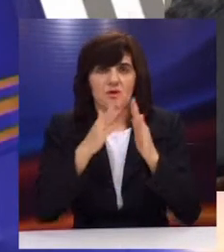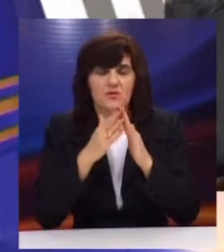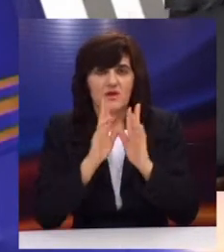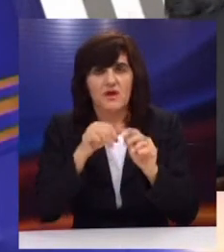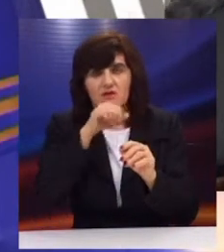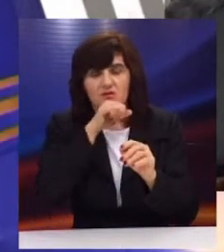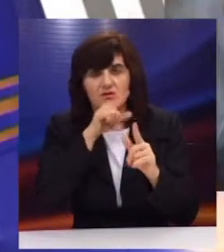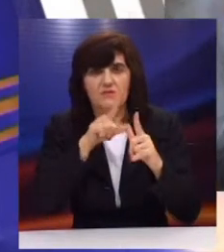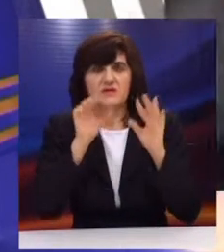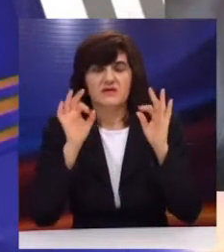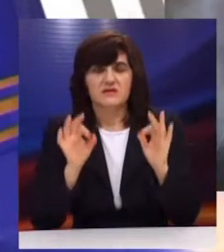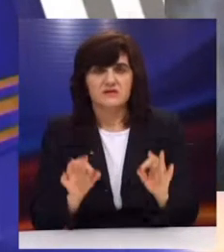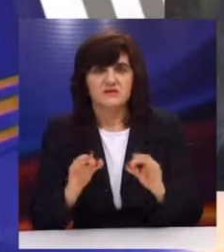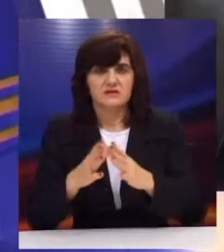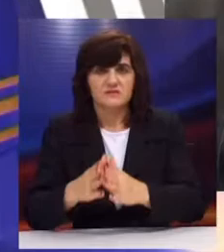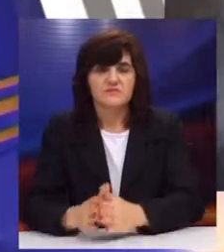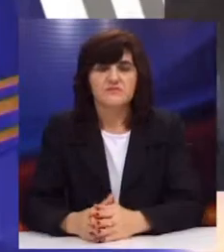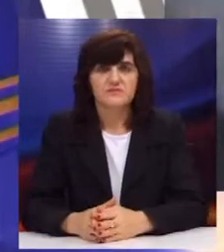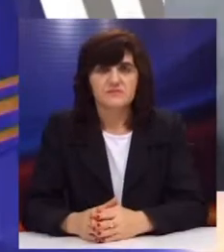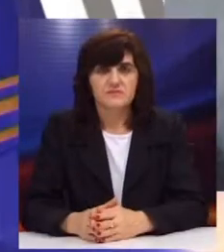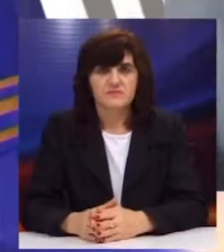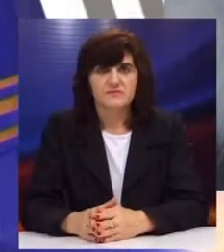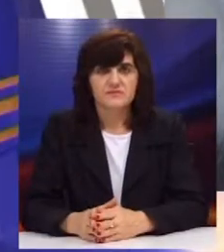bi ljubimac imao sigurno okruženje.